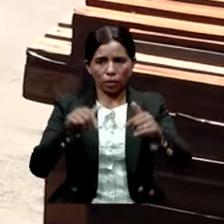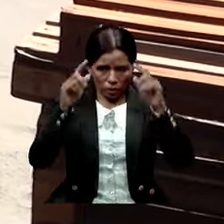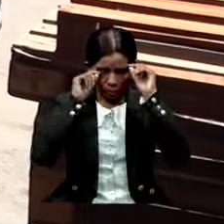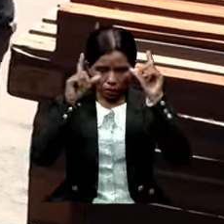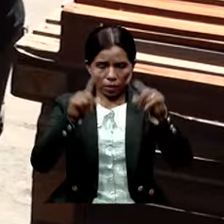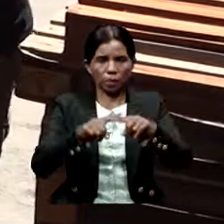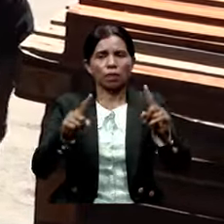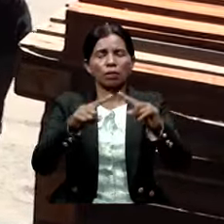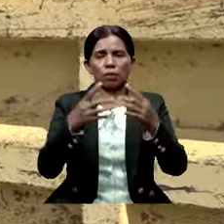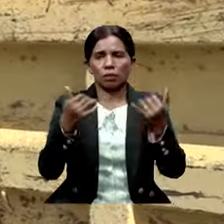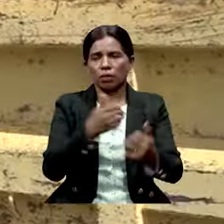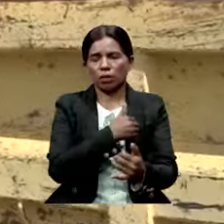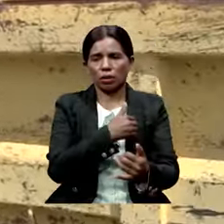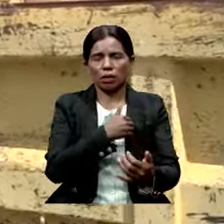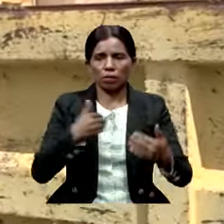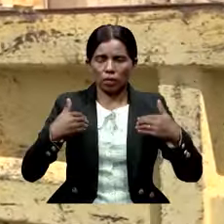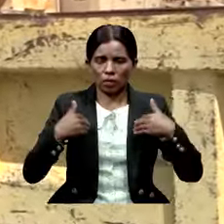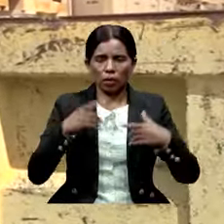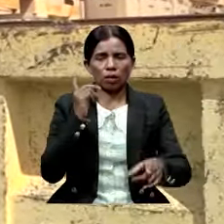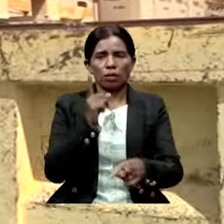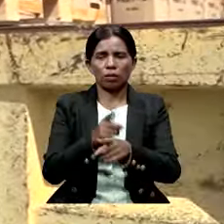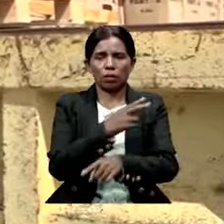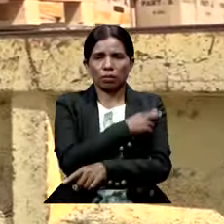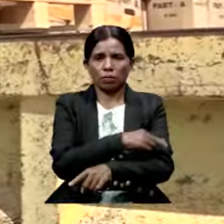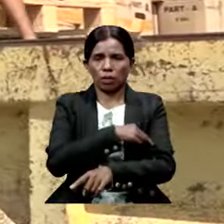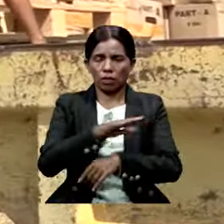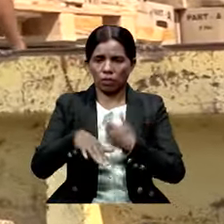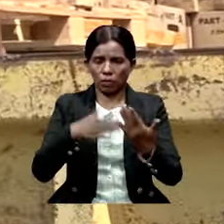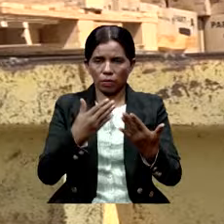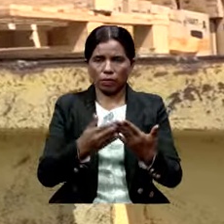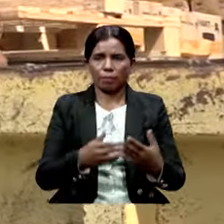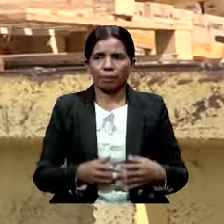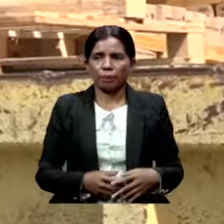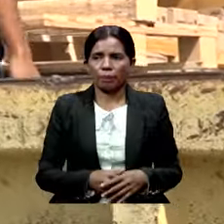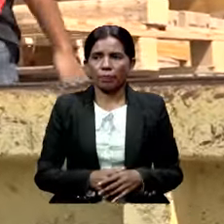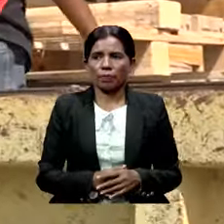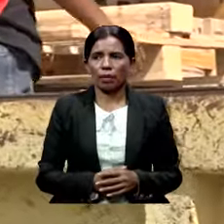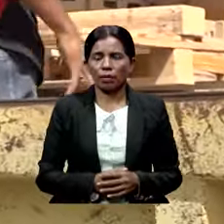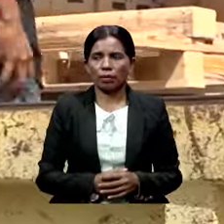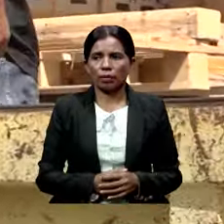Mai beto oras ne sedau ke solução nebe claro ba hospital sira. Adriano Verdial, Jaime dos Santos, GMN.